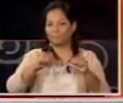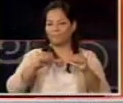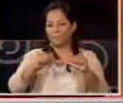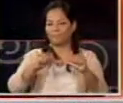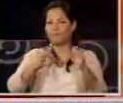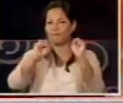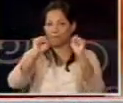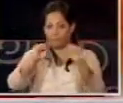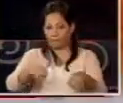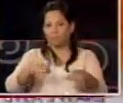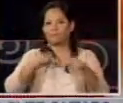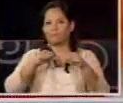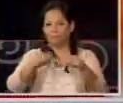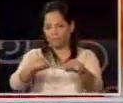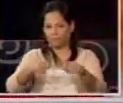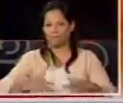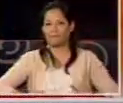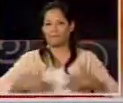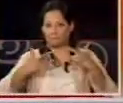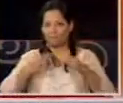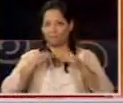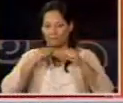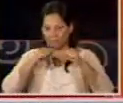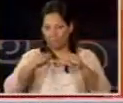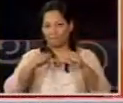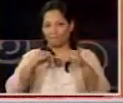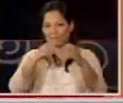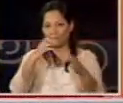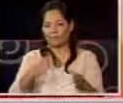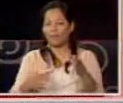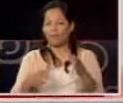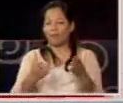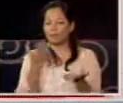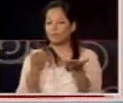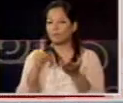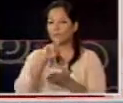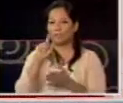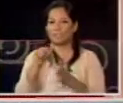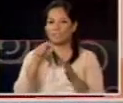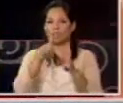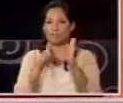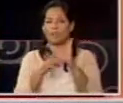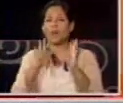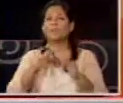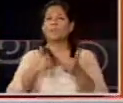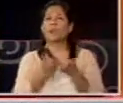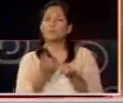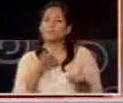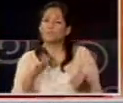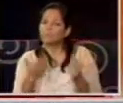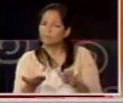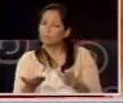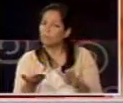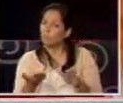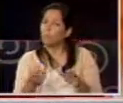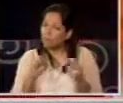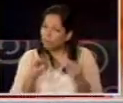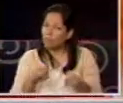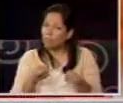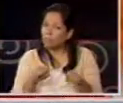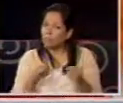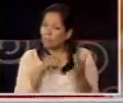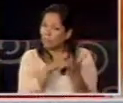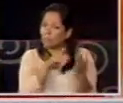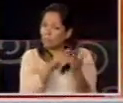rin pong ituloy yon. Ngayon, siguro po ang tanong ng abogado kanina is paano, patay na, pwede pa bang mag-execute? Tanong niya